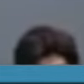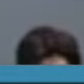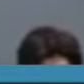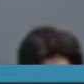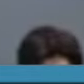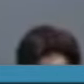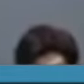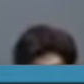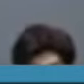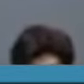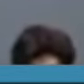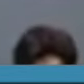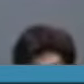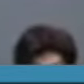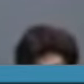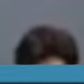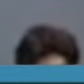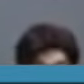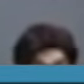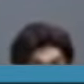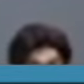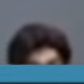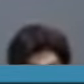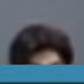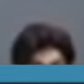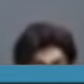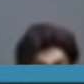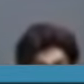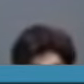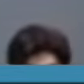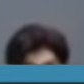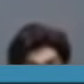องประชาชนต่อไปอุดมลักษณ์สายสมบัติสวท.101รายงาน